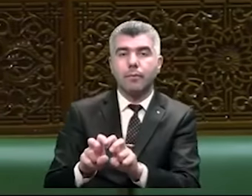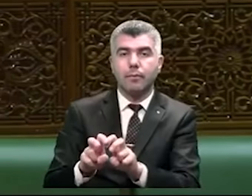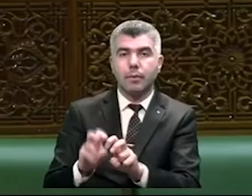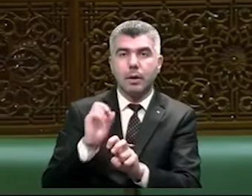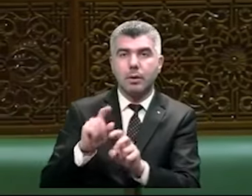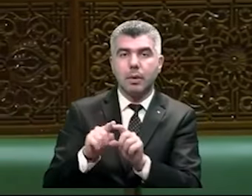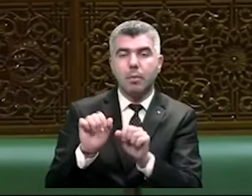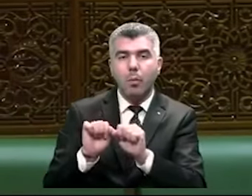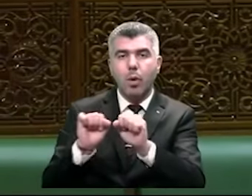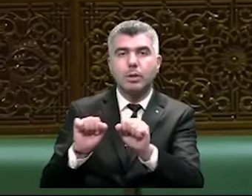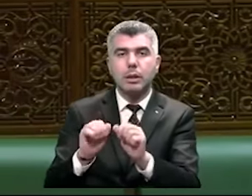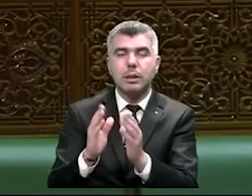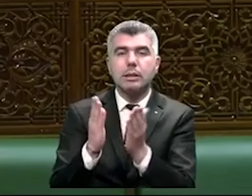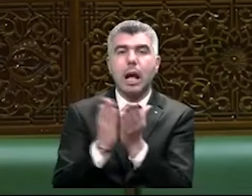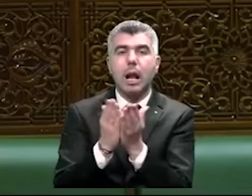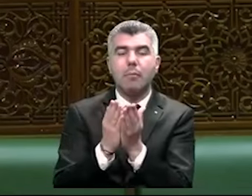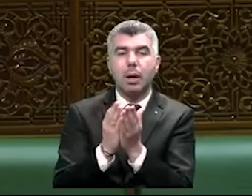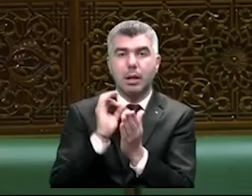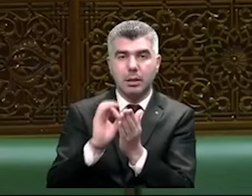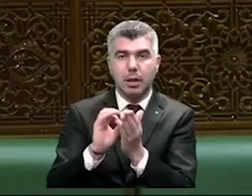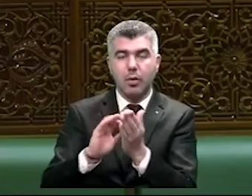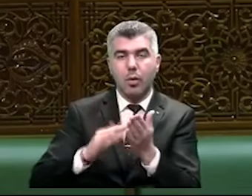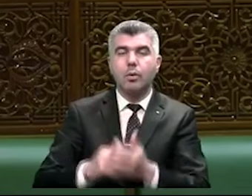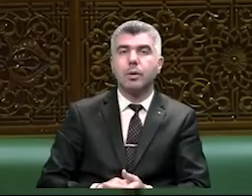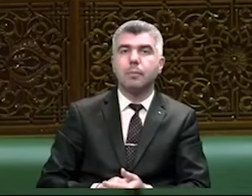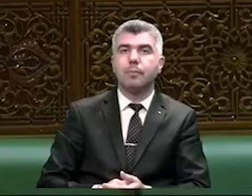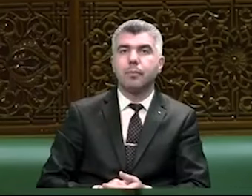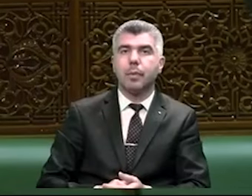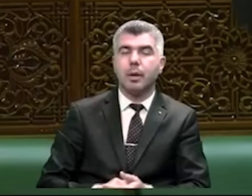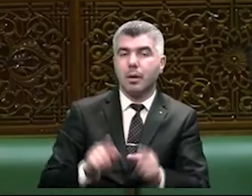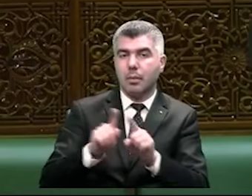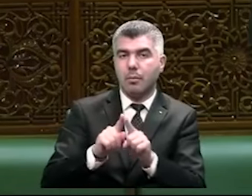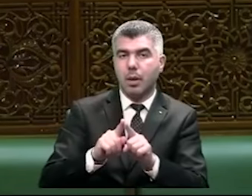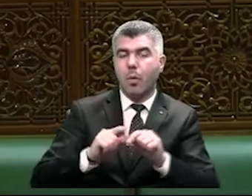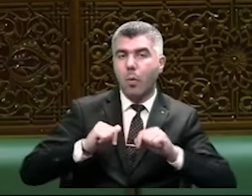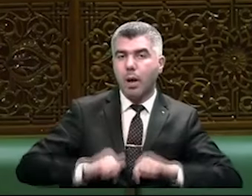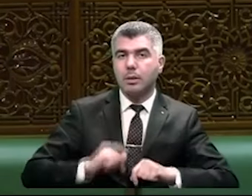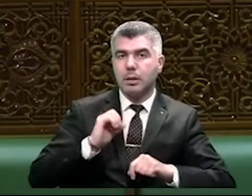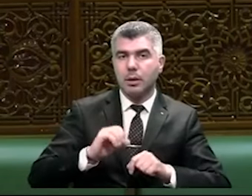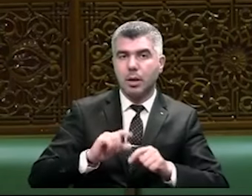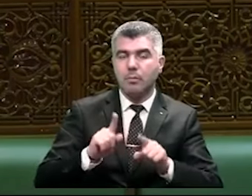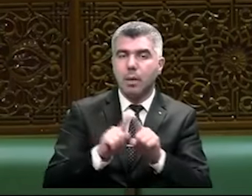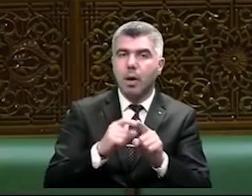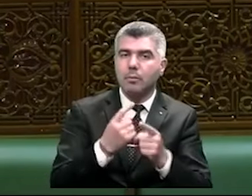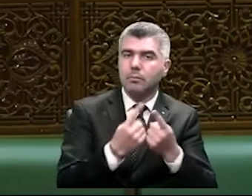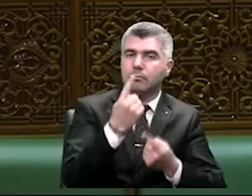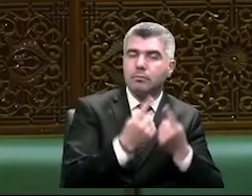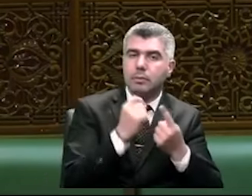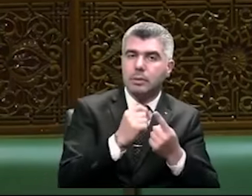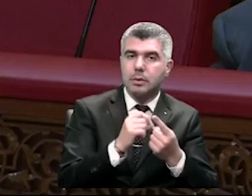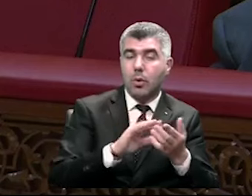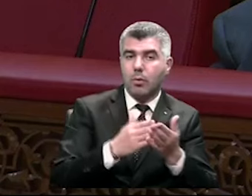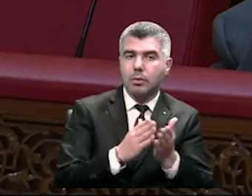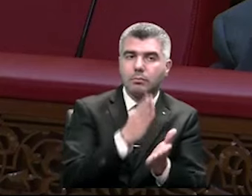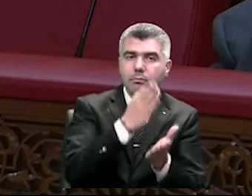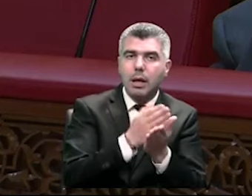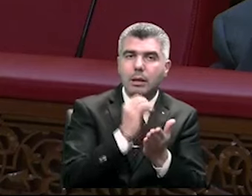مجه 66 35 سنه ما عندكم عندكمش السيد الوزير التوبيخ ما عندكمش الانذار ه الرامه